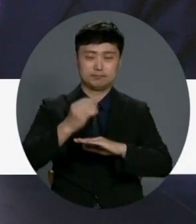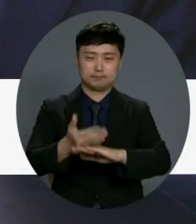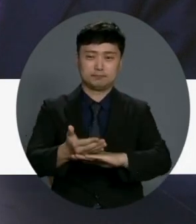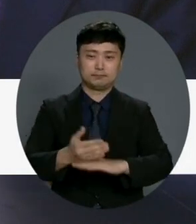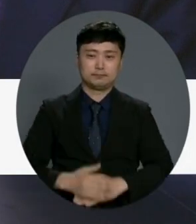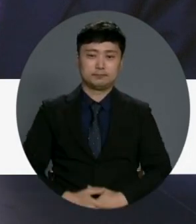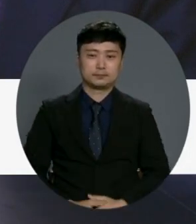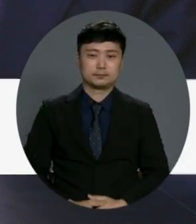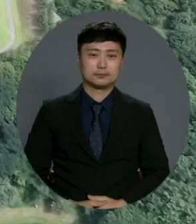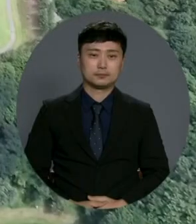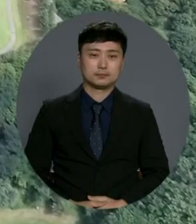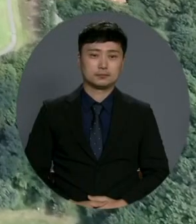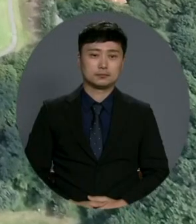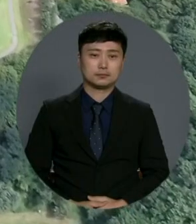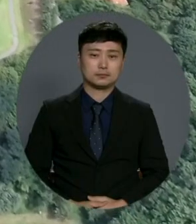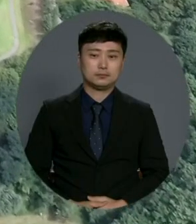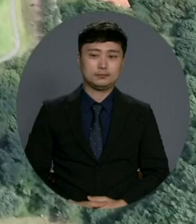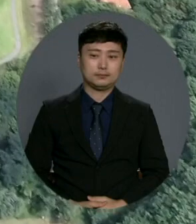기자입니다.